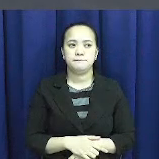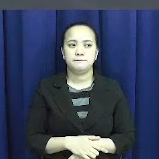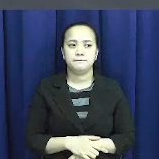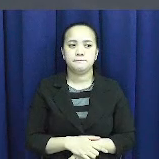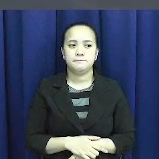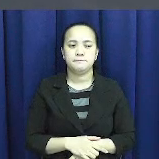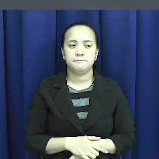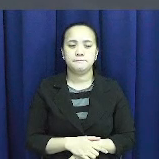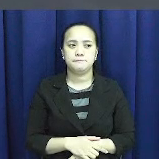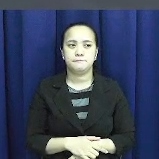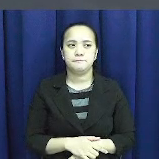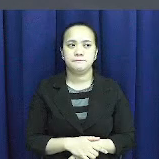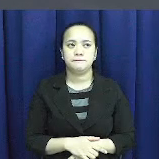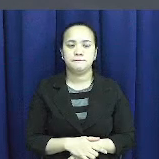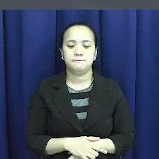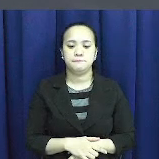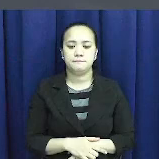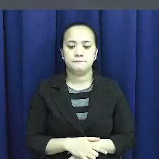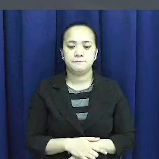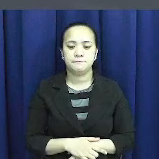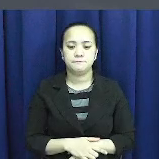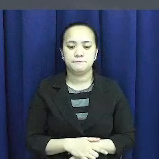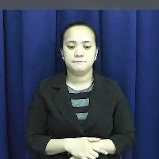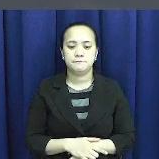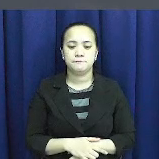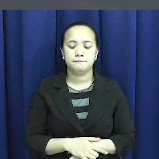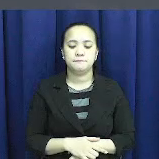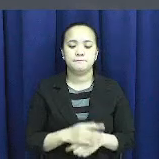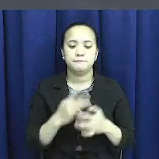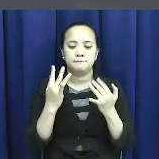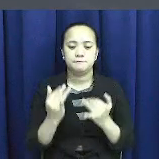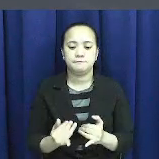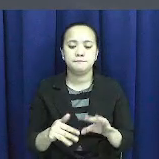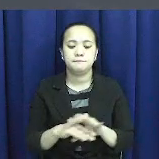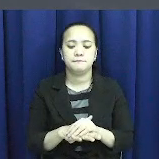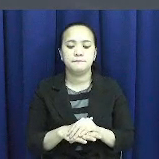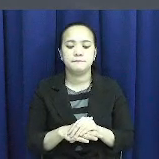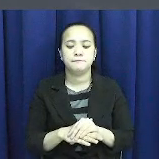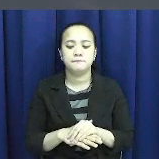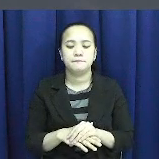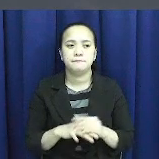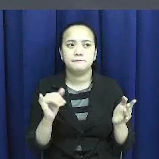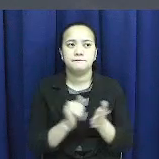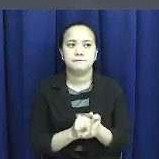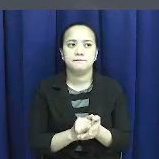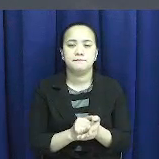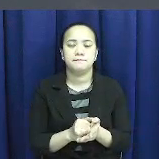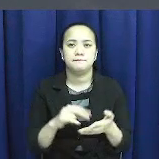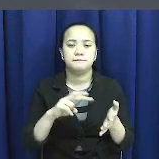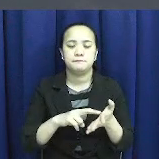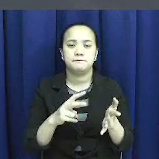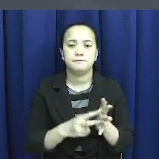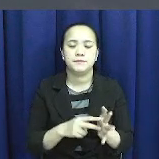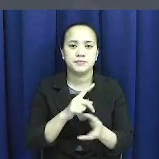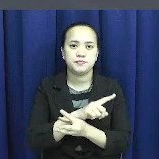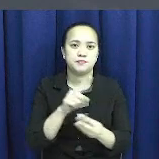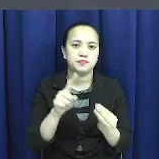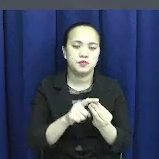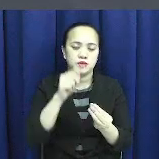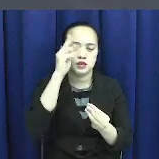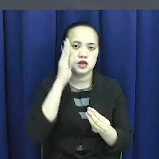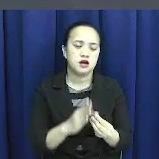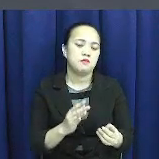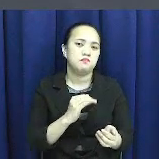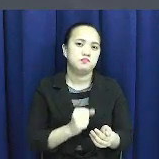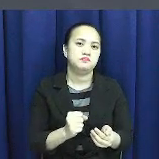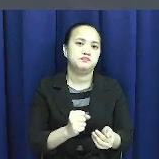us not give heed to any of his words." Now, ganito po yung pangyayari niyan. Ang pangyayari po niyan, ang Panginoon po ay nagalit sa mga